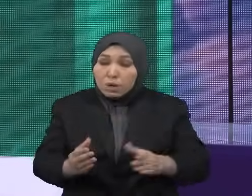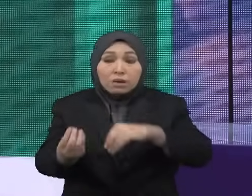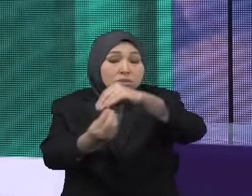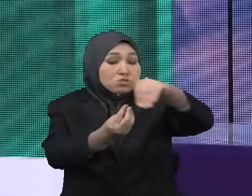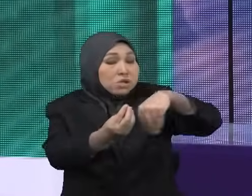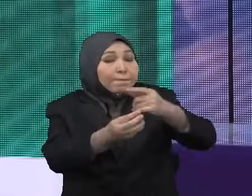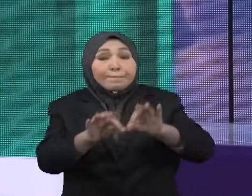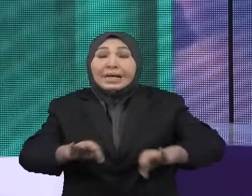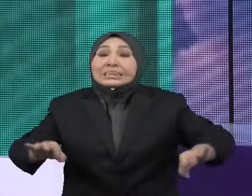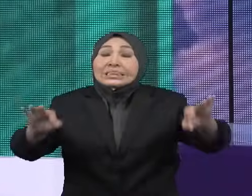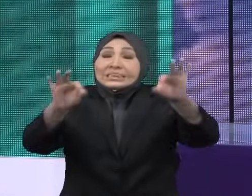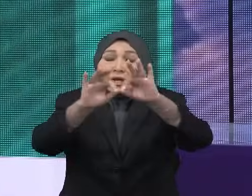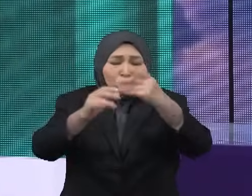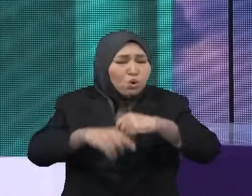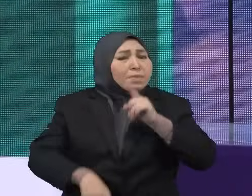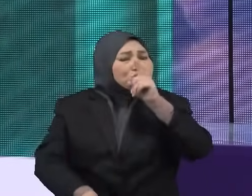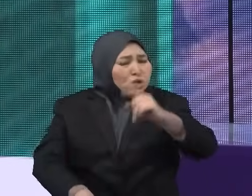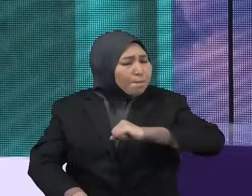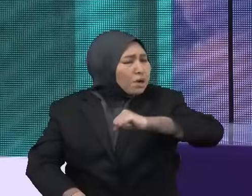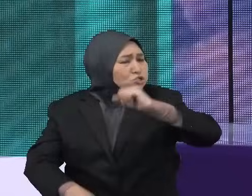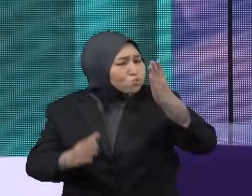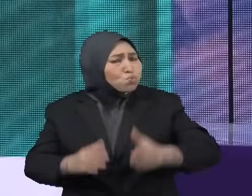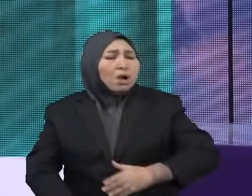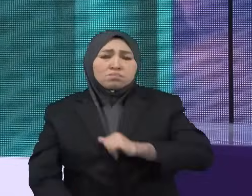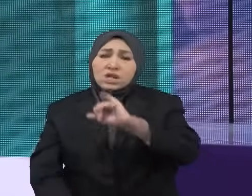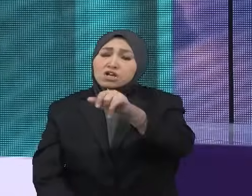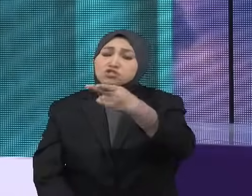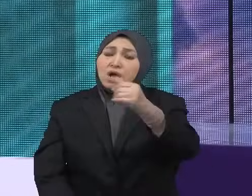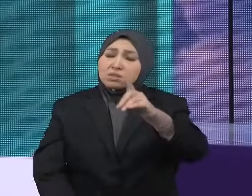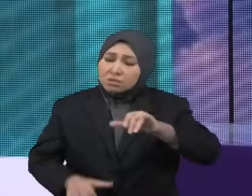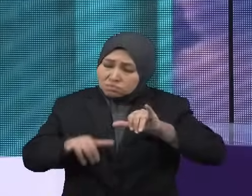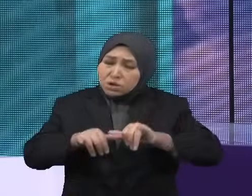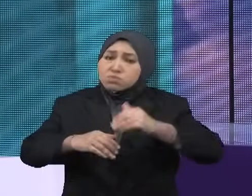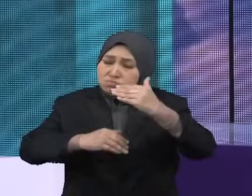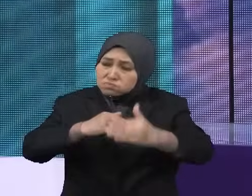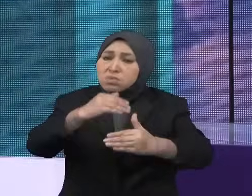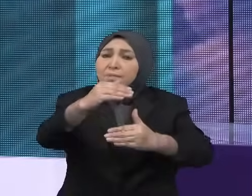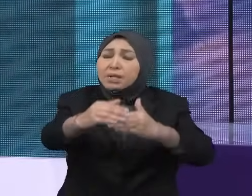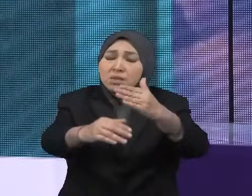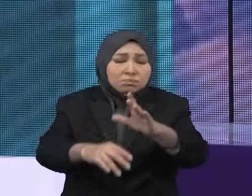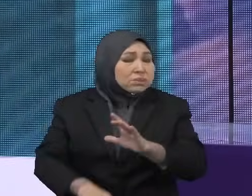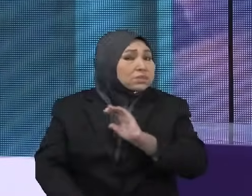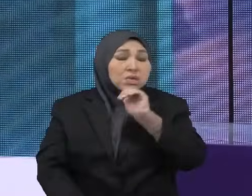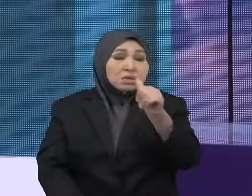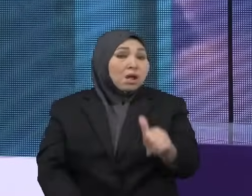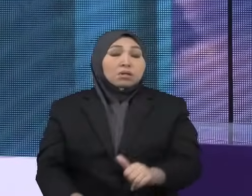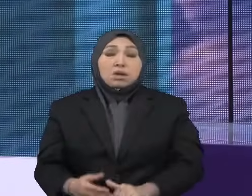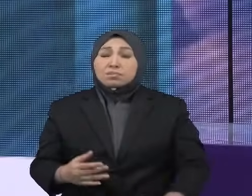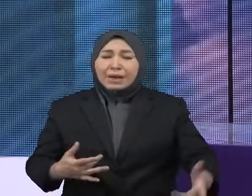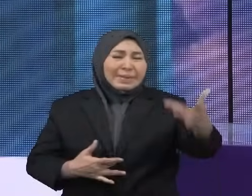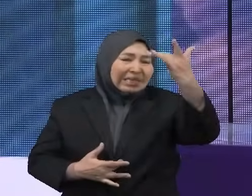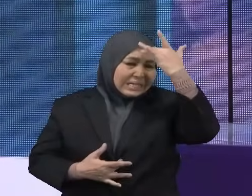penting dalam memastikan pejuang-pejuang jihad ini terus ke depan dan dia tidak diselaputi